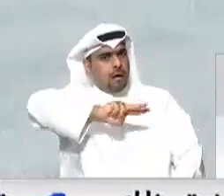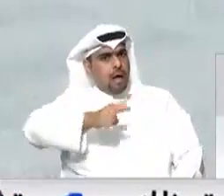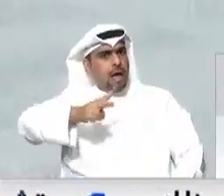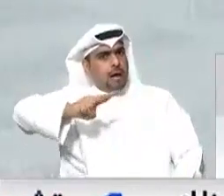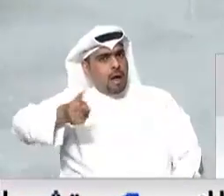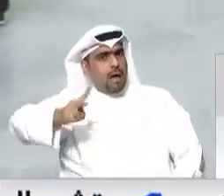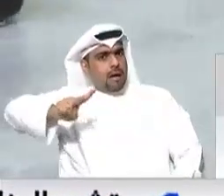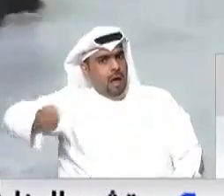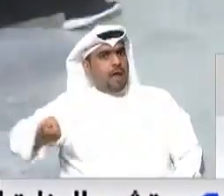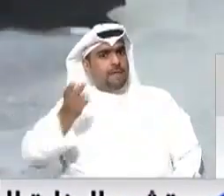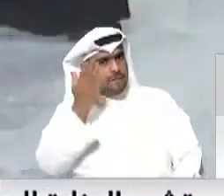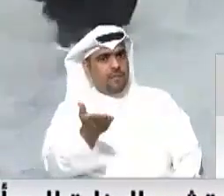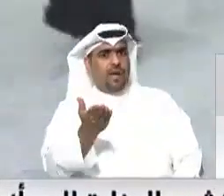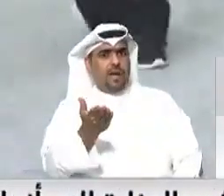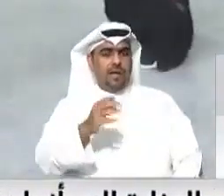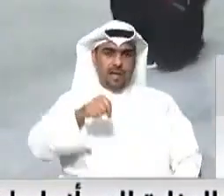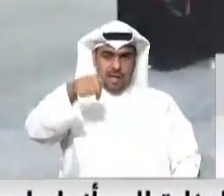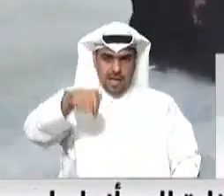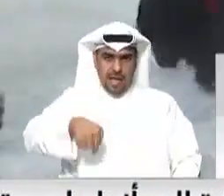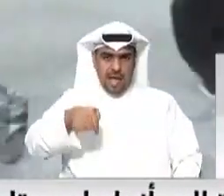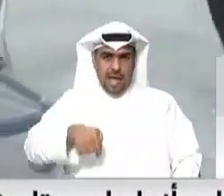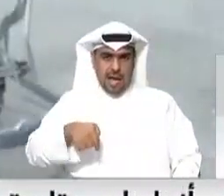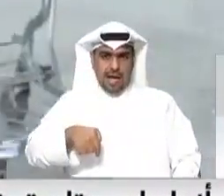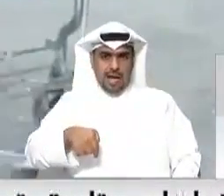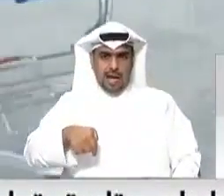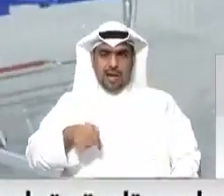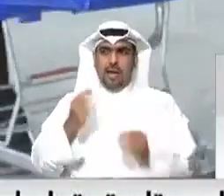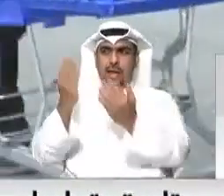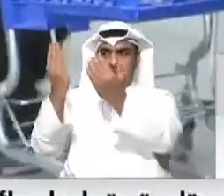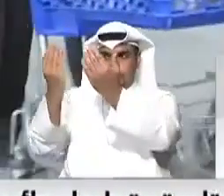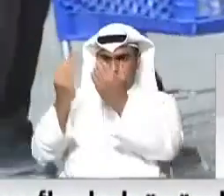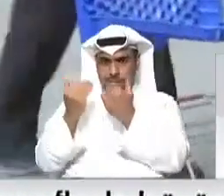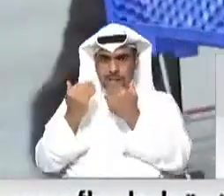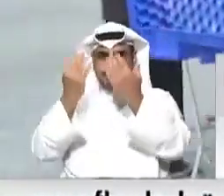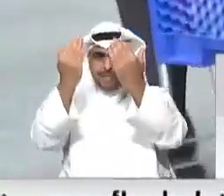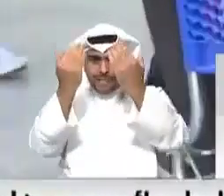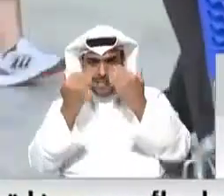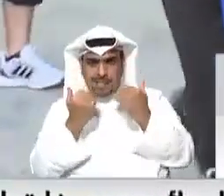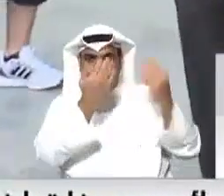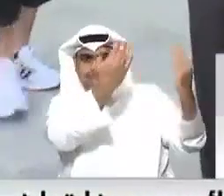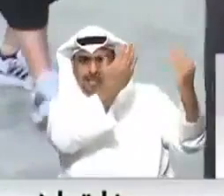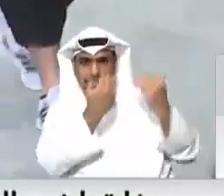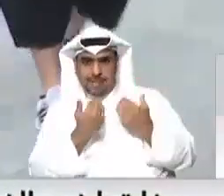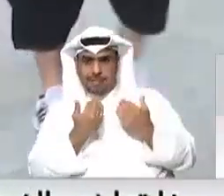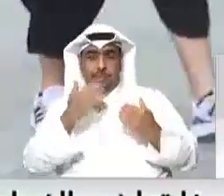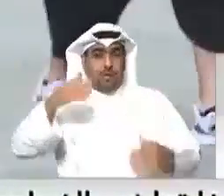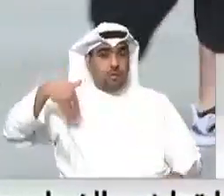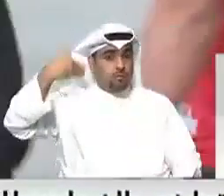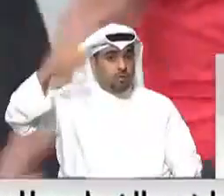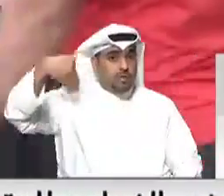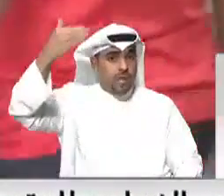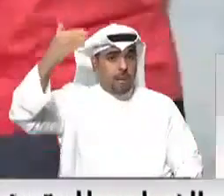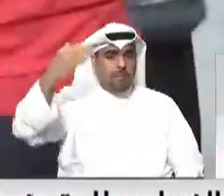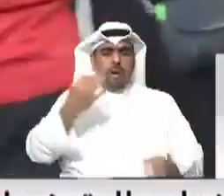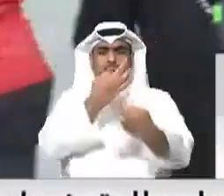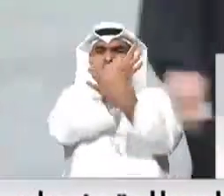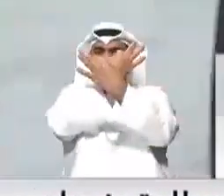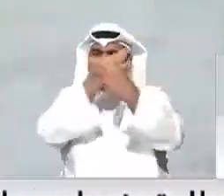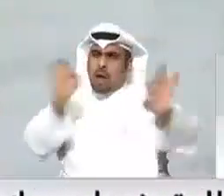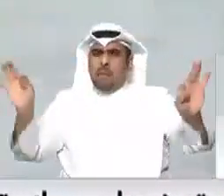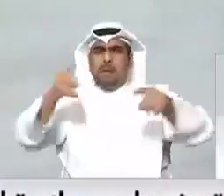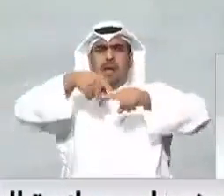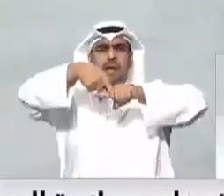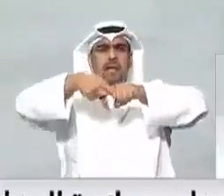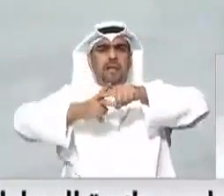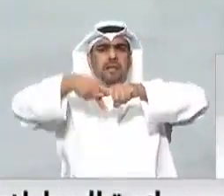قاعدين العالم يكتشفون الامكانيات اللي قاعده تسويها وكل اشياء سبحان الله لما